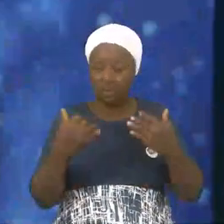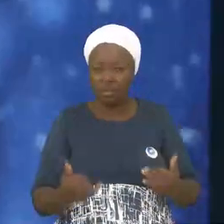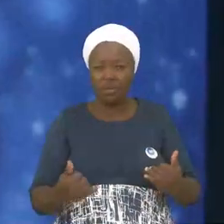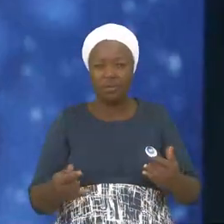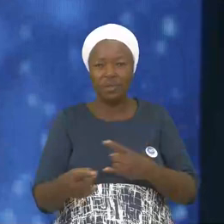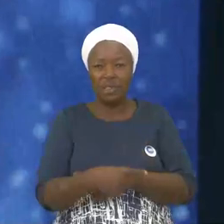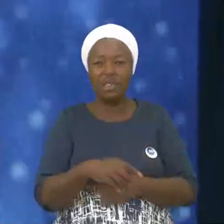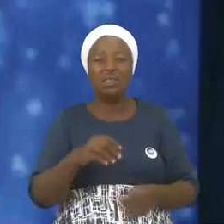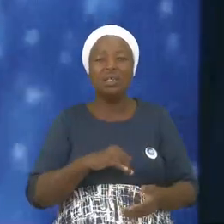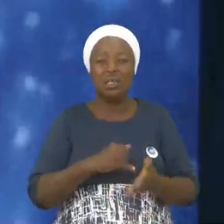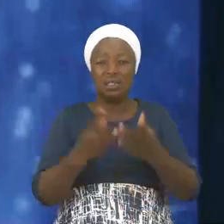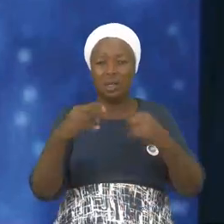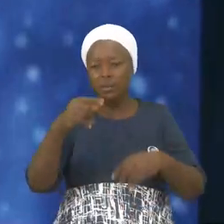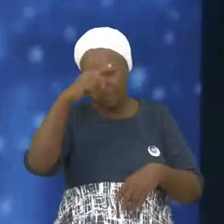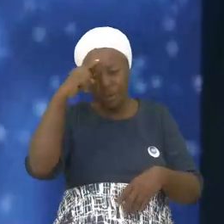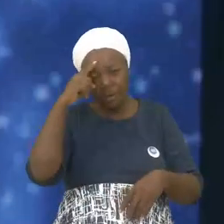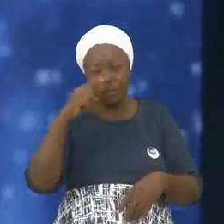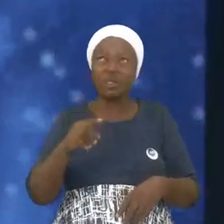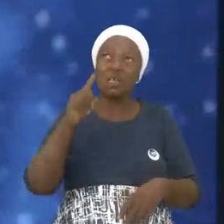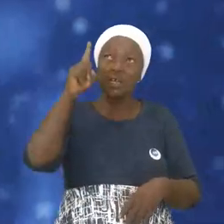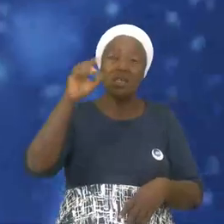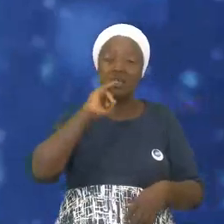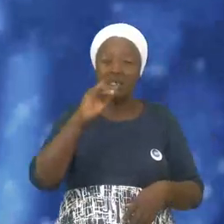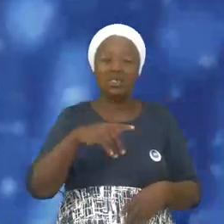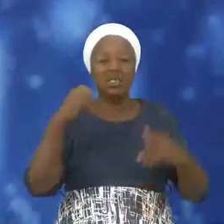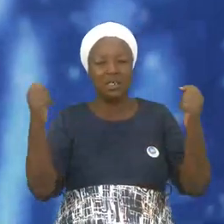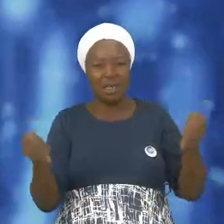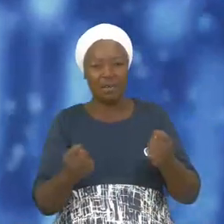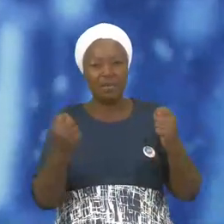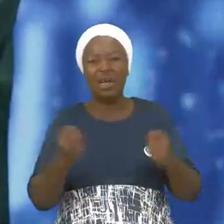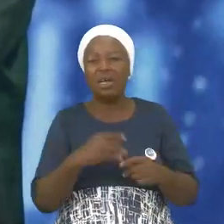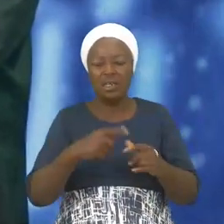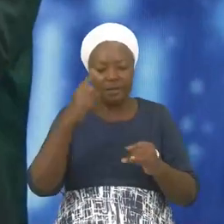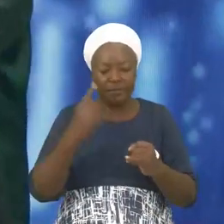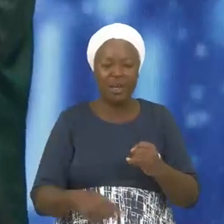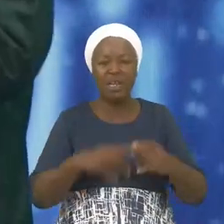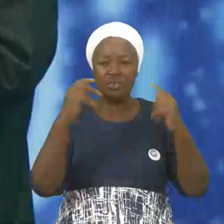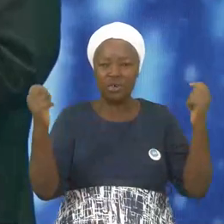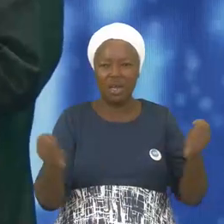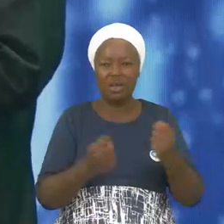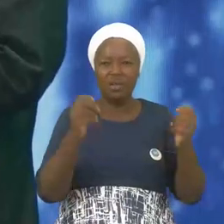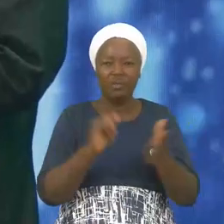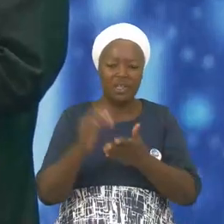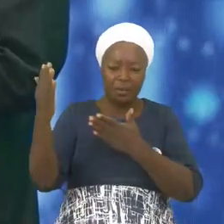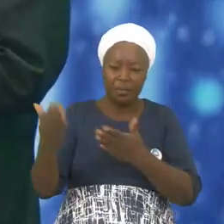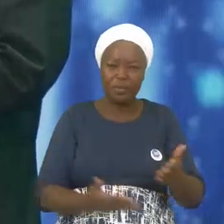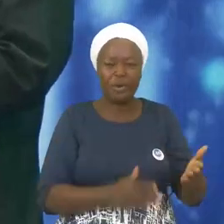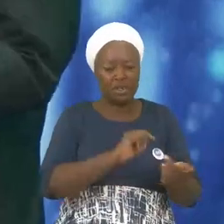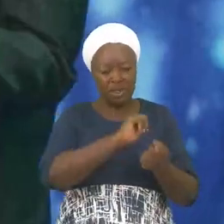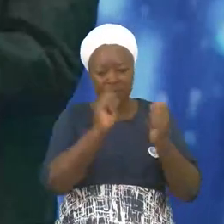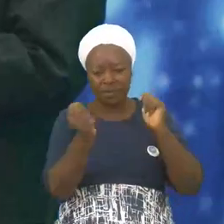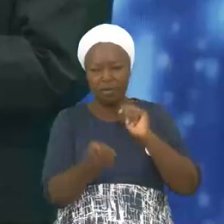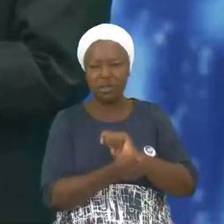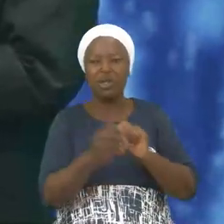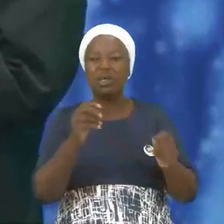Le triomphe final est aujourd'hui vient parce qu'il est triomphant. Le